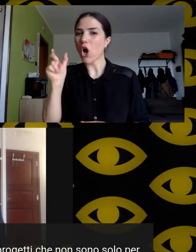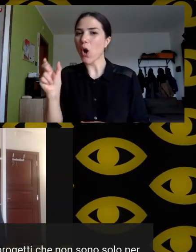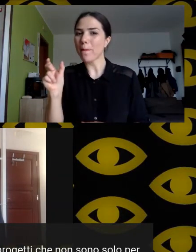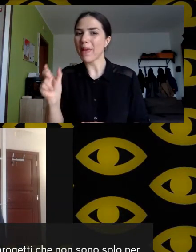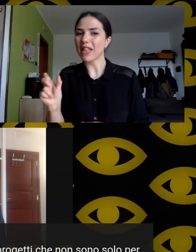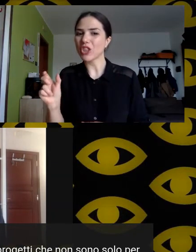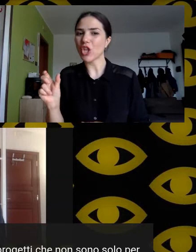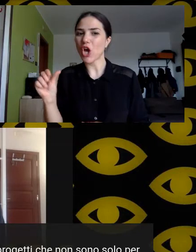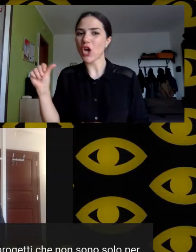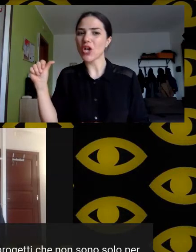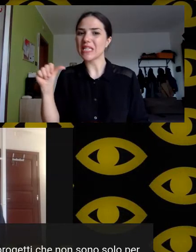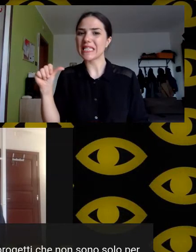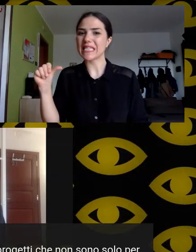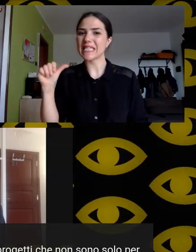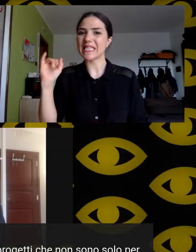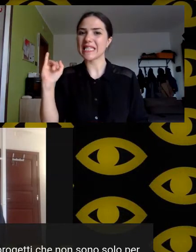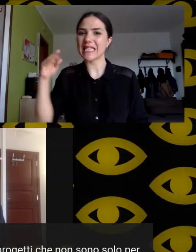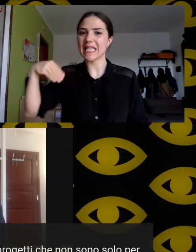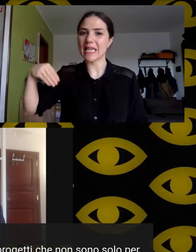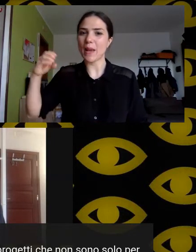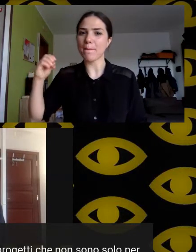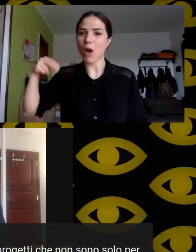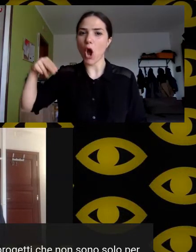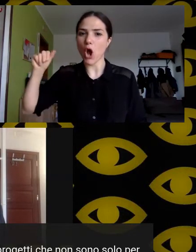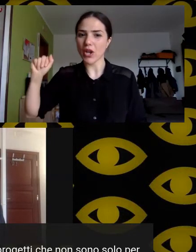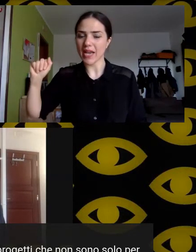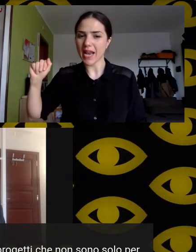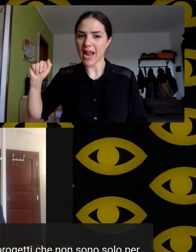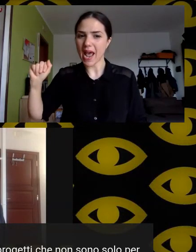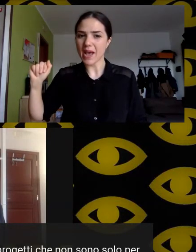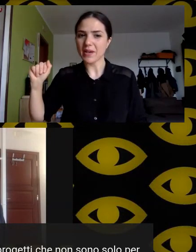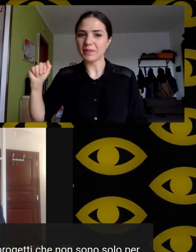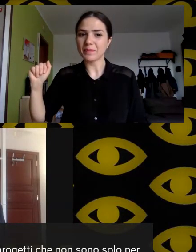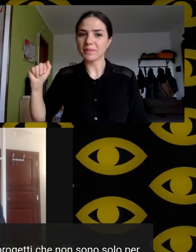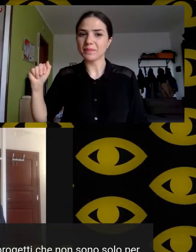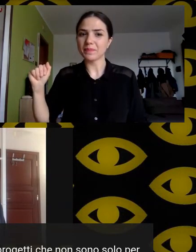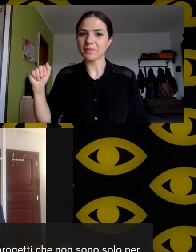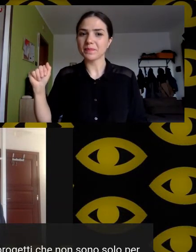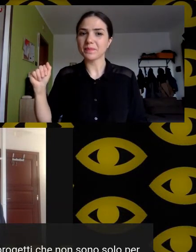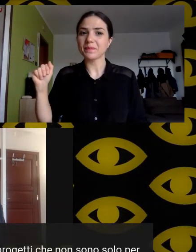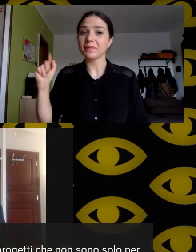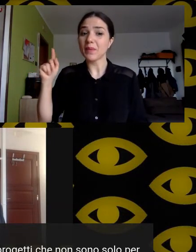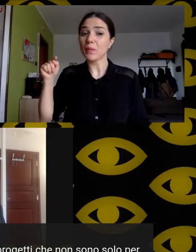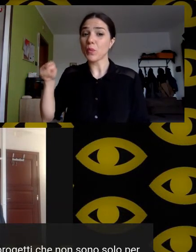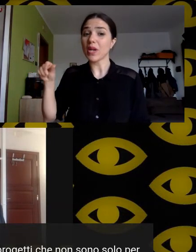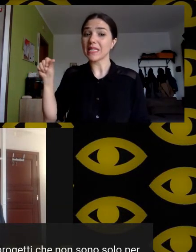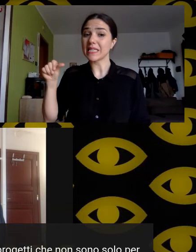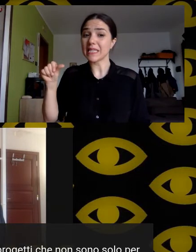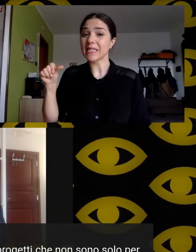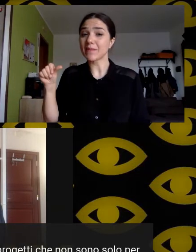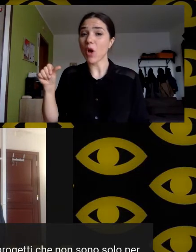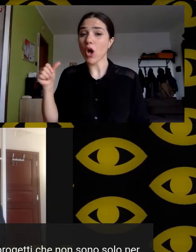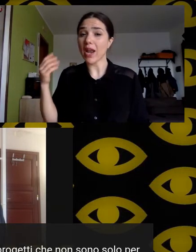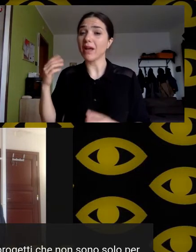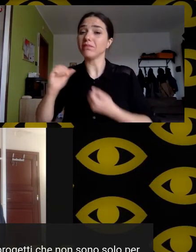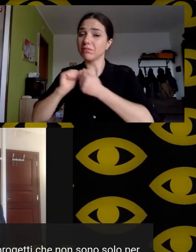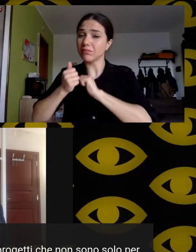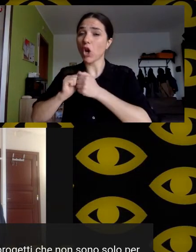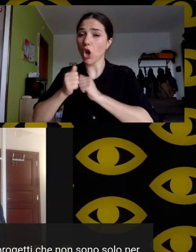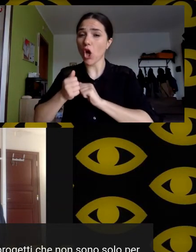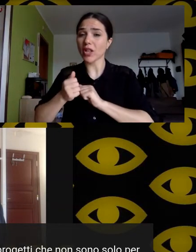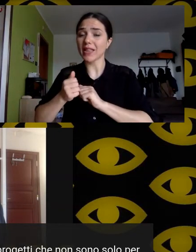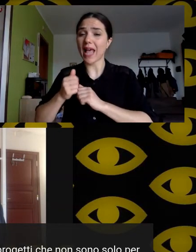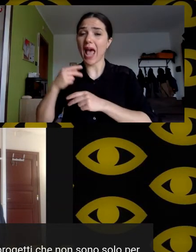tu proprio, è un commento che guarda, non capita a caso in questo esatto istante, perché anche lei si batte da anni per far conoscere la